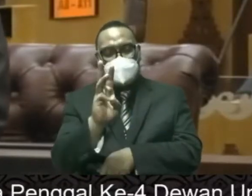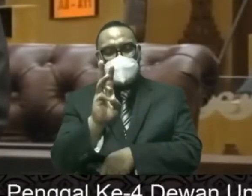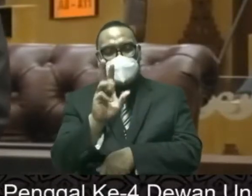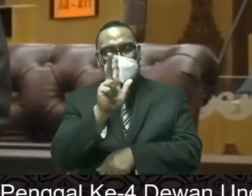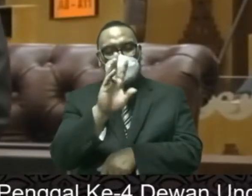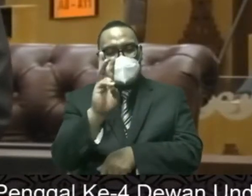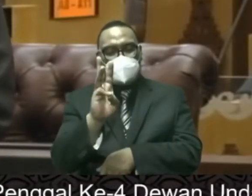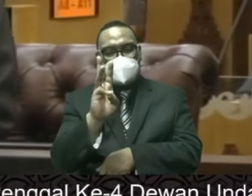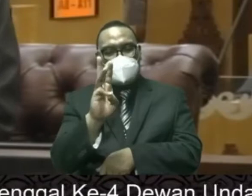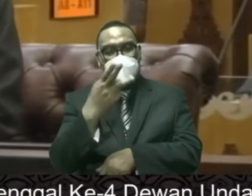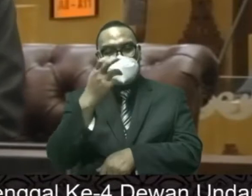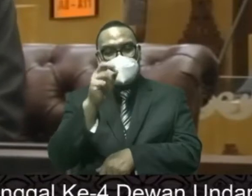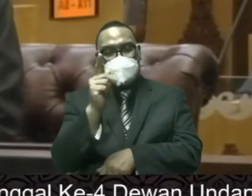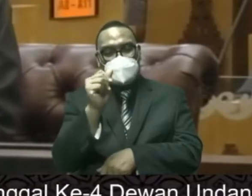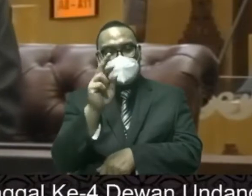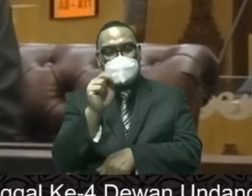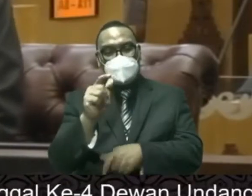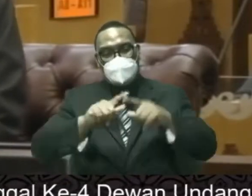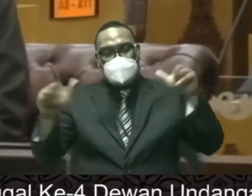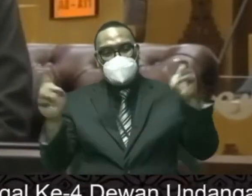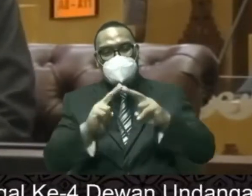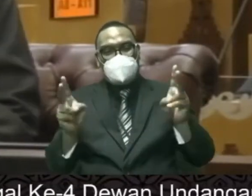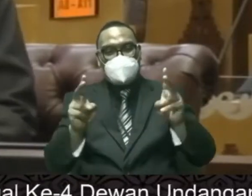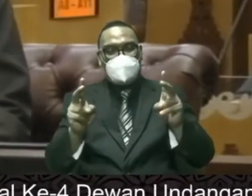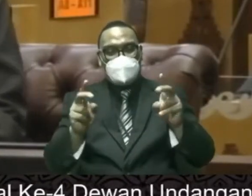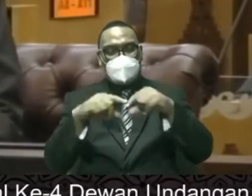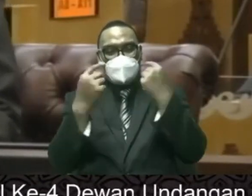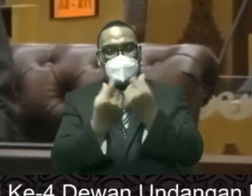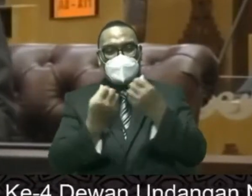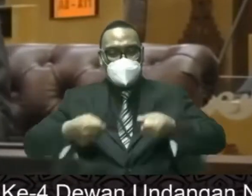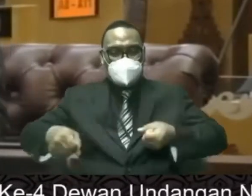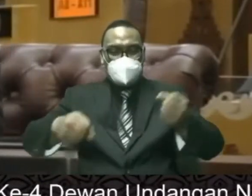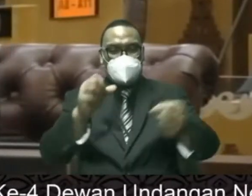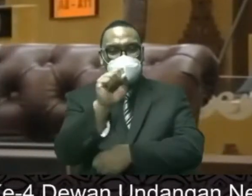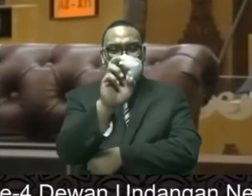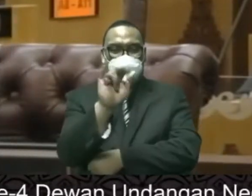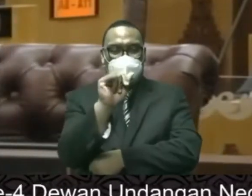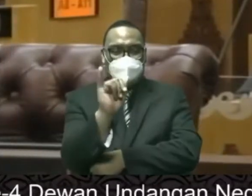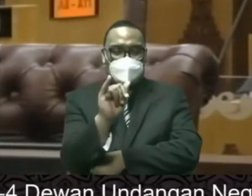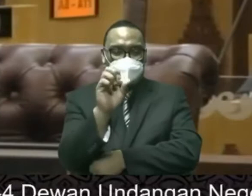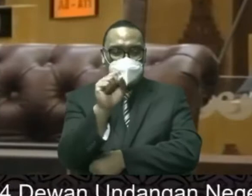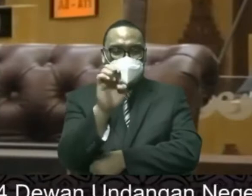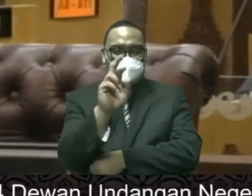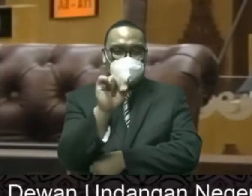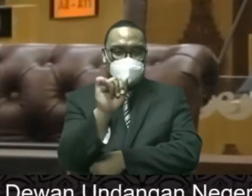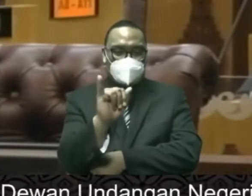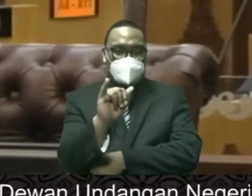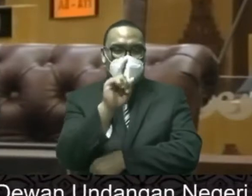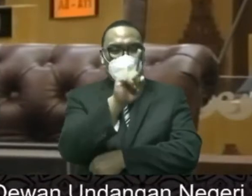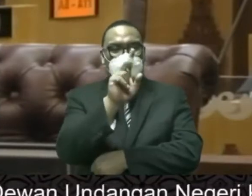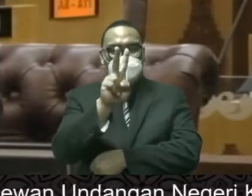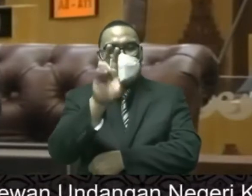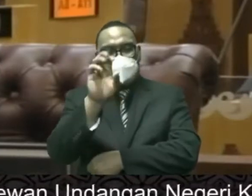hektare ada yang paling luas ialah kelompok Sungai serai dengan keluasan 125 perpulangan